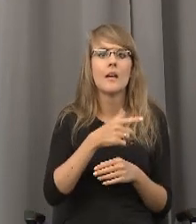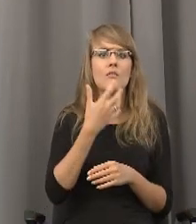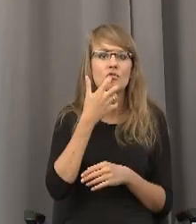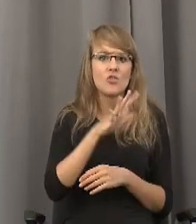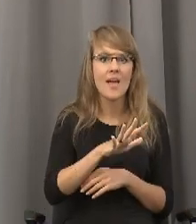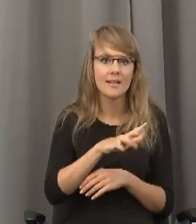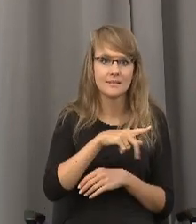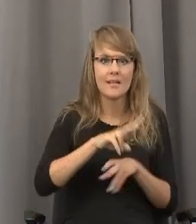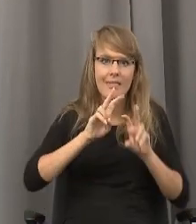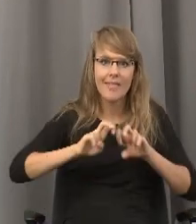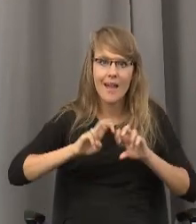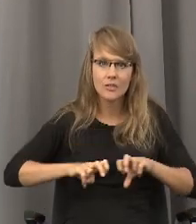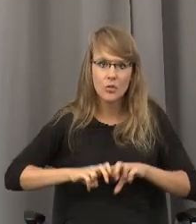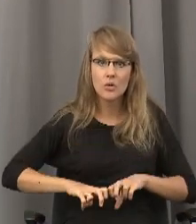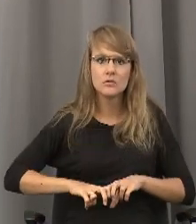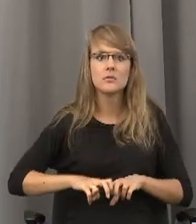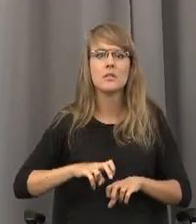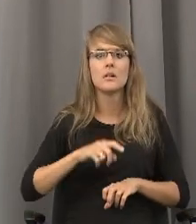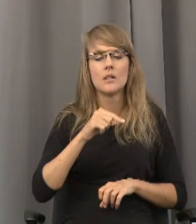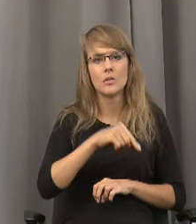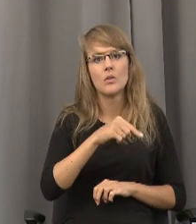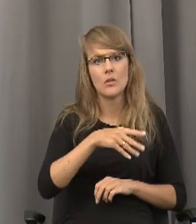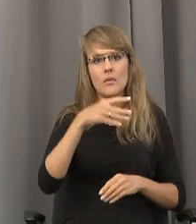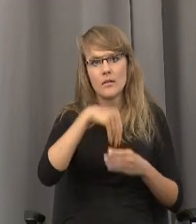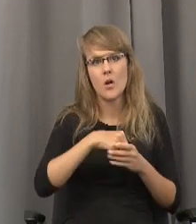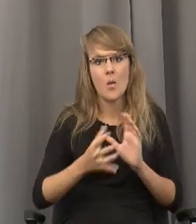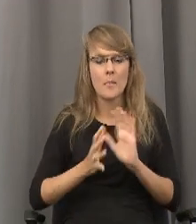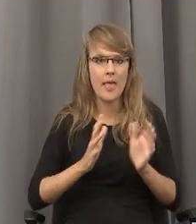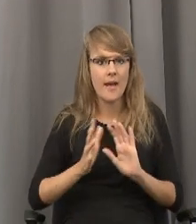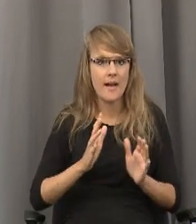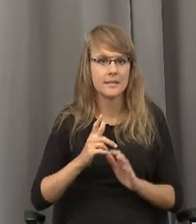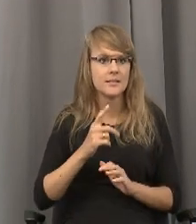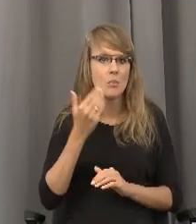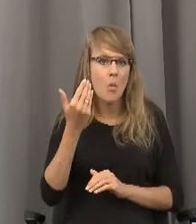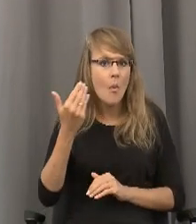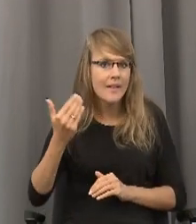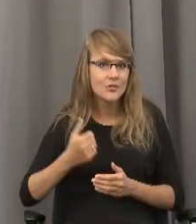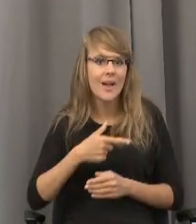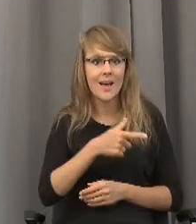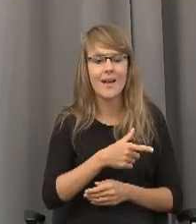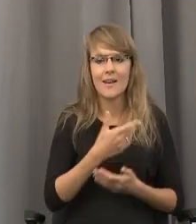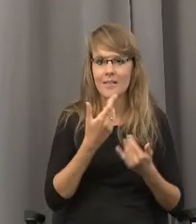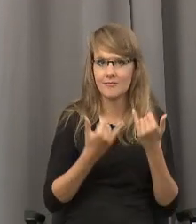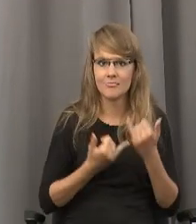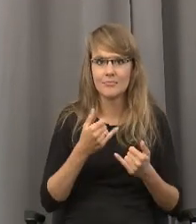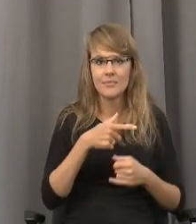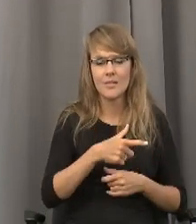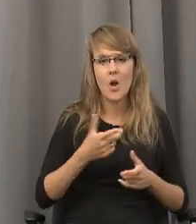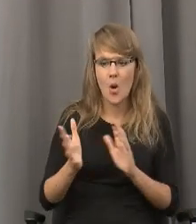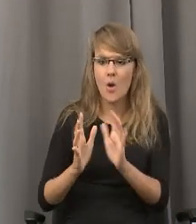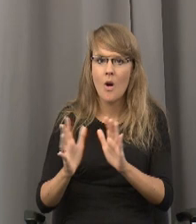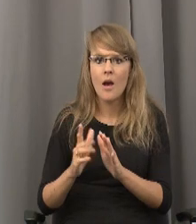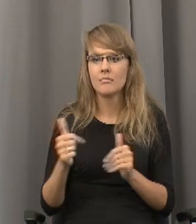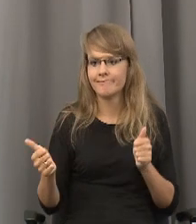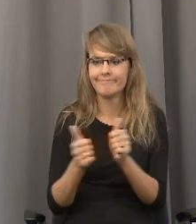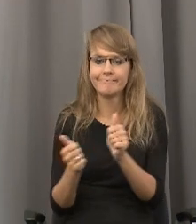będą dotyczyć także systemu opieki społecznej. Dzięki oszczędności czasu poświęconego przez opiekunów na asystowanie osobom chorym w